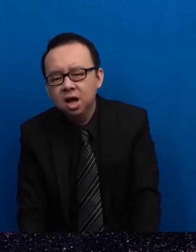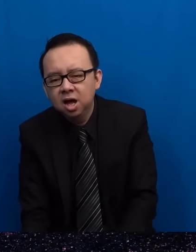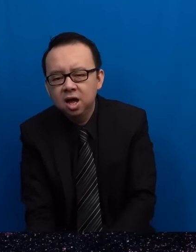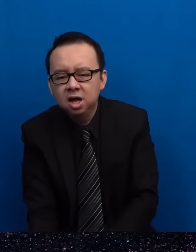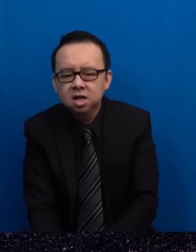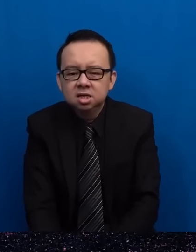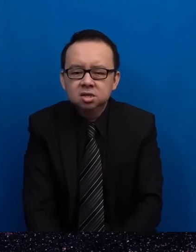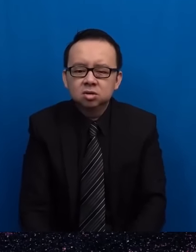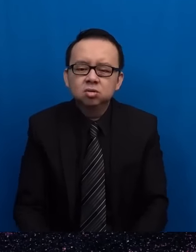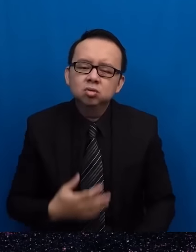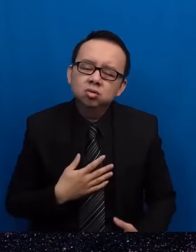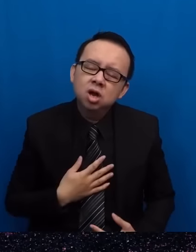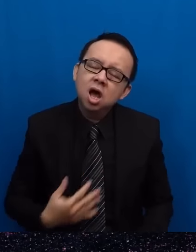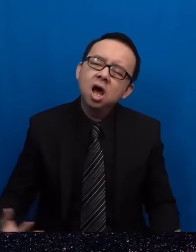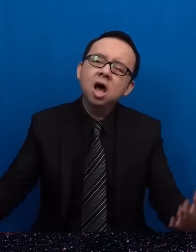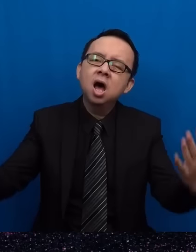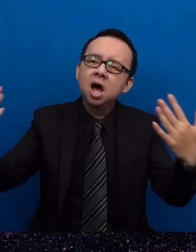Berkatilah, ku